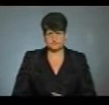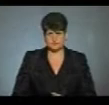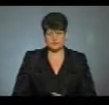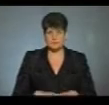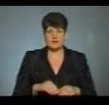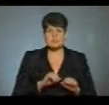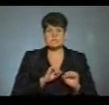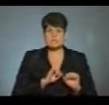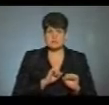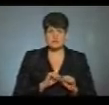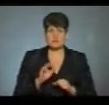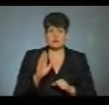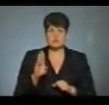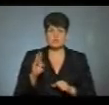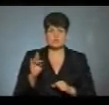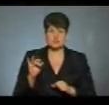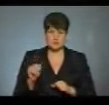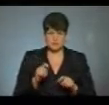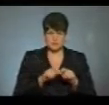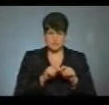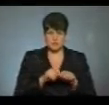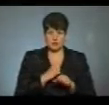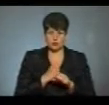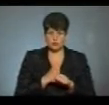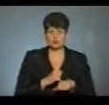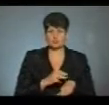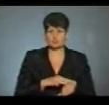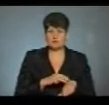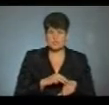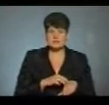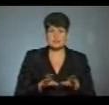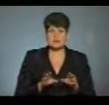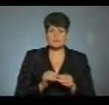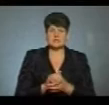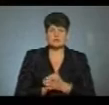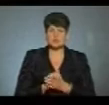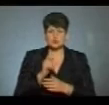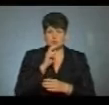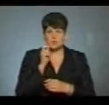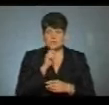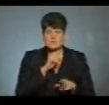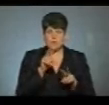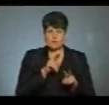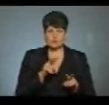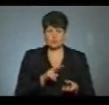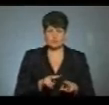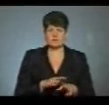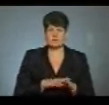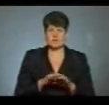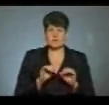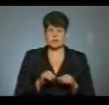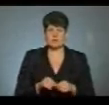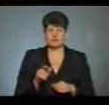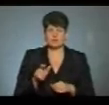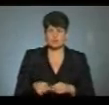Правозахисник Володимир Шевченко моніторить роботу працівників поліції під час карантину разом з Асоціацією українських моніторів дотримання прав людини.